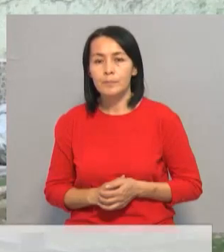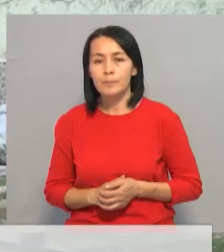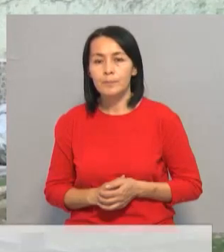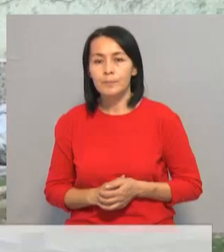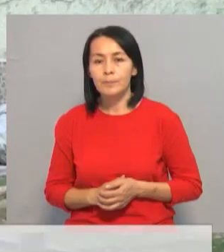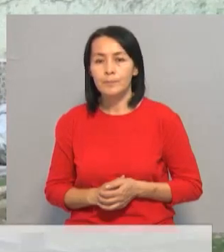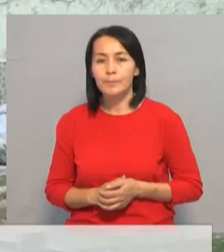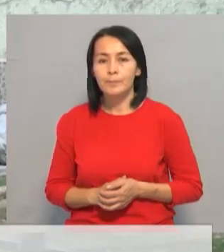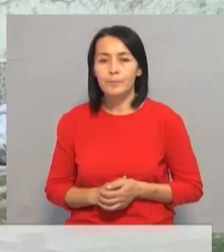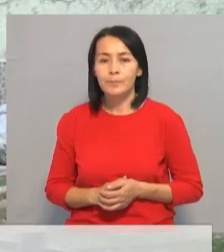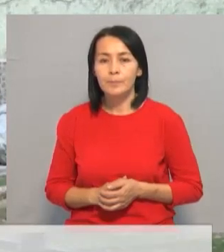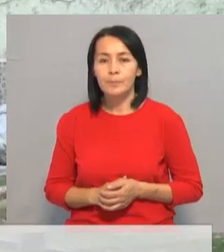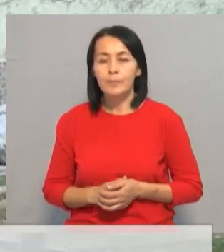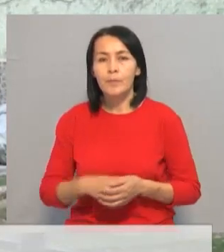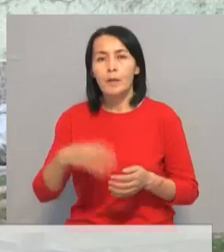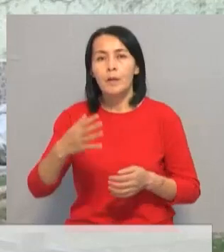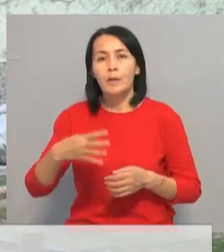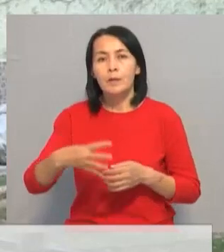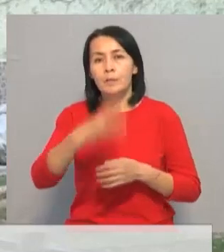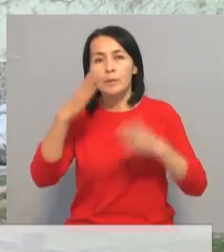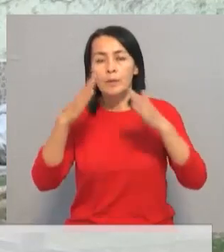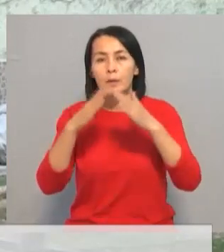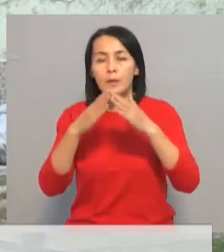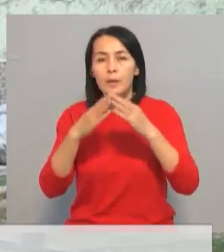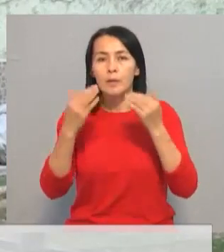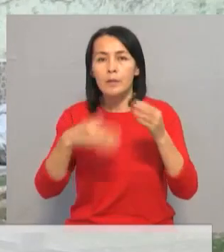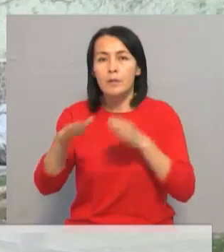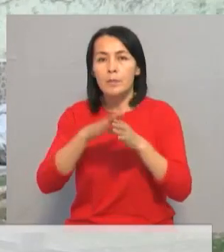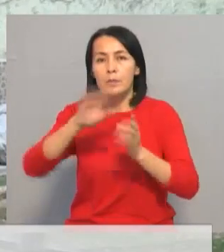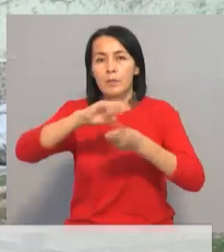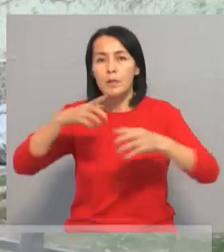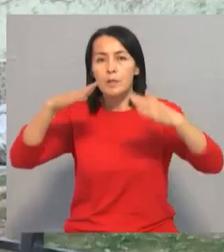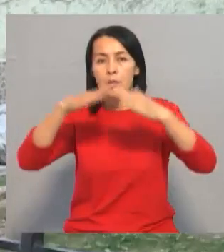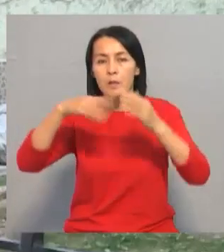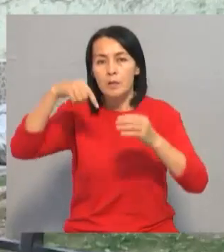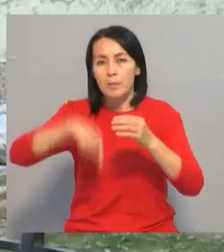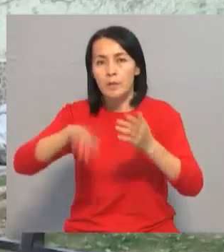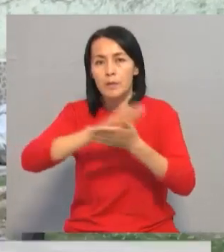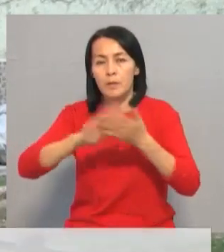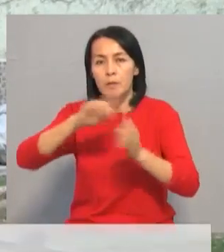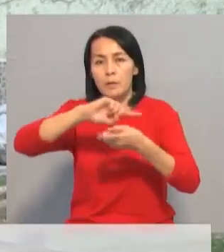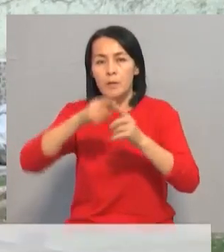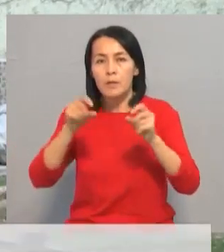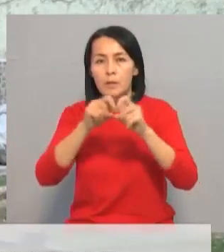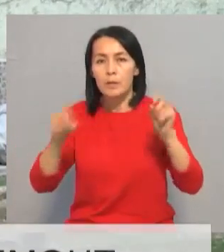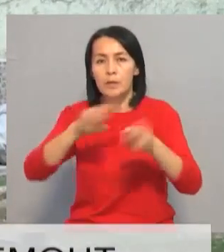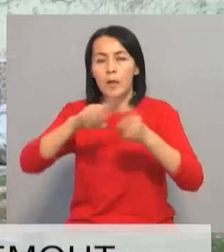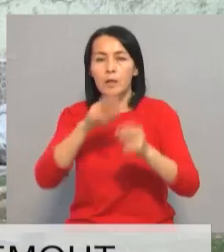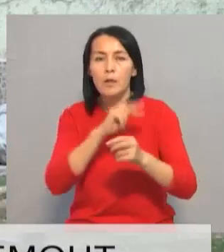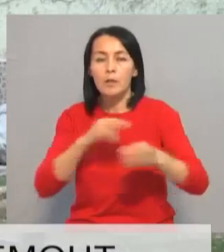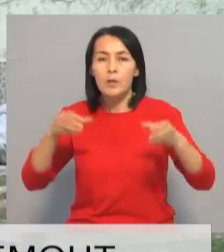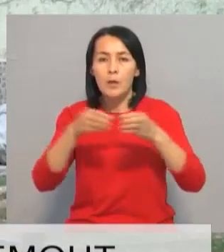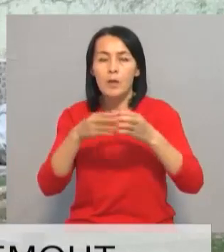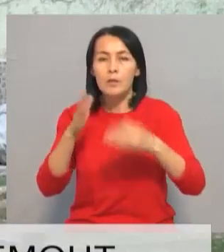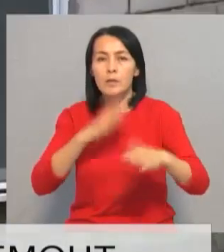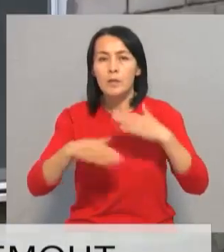жапта вон. В многоквартирных жилых домах полностью заменили кровлю, обновили подвалы, подъезды, канализационные трубы. Работа подрядной